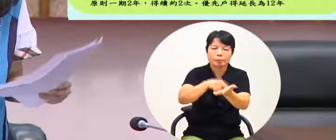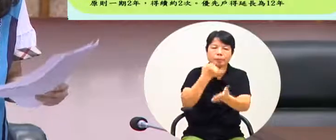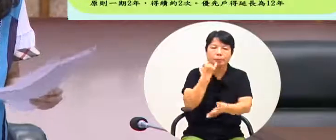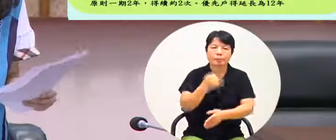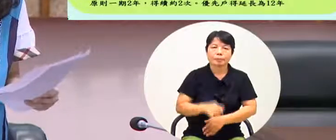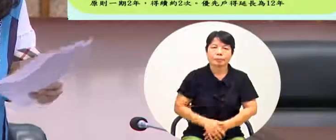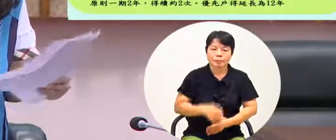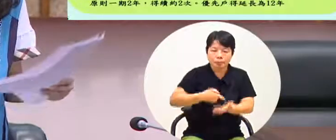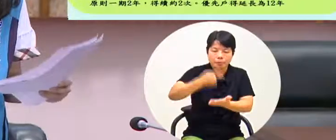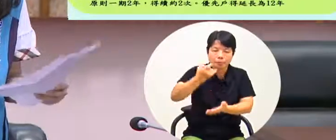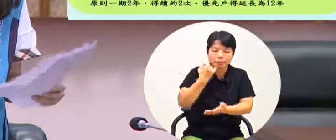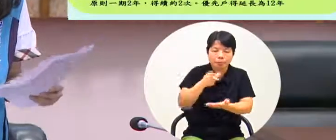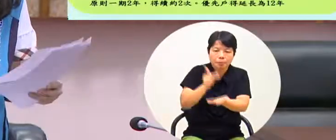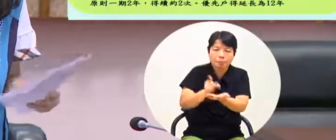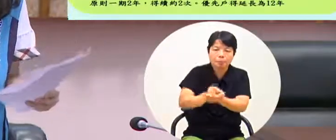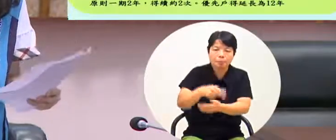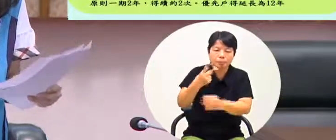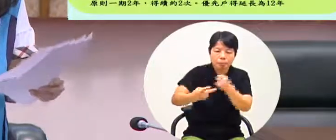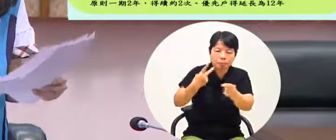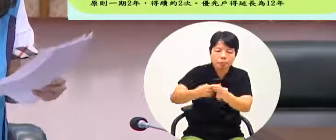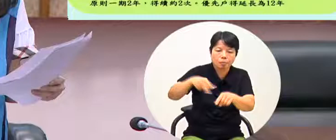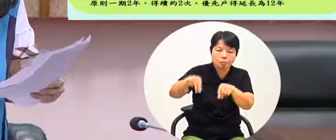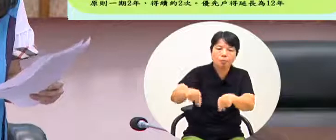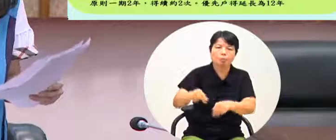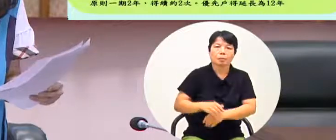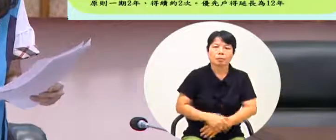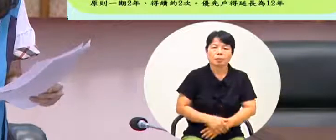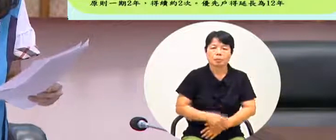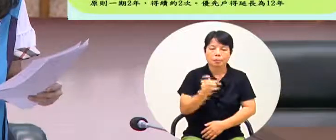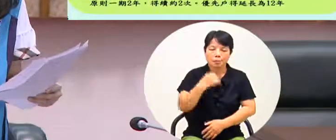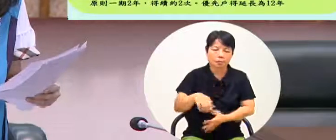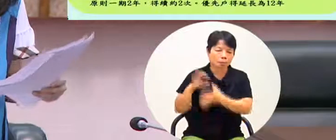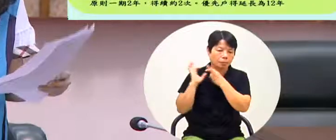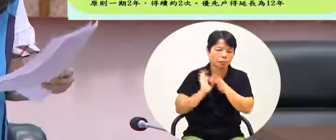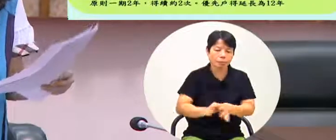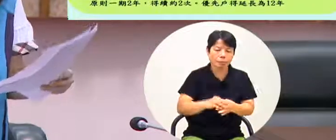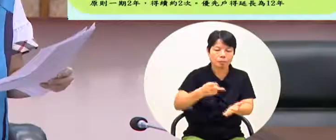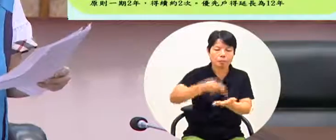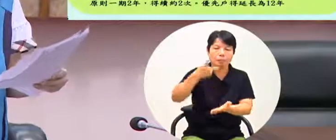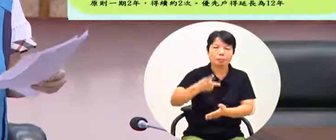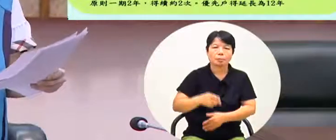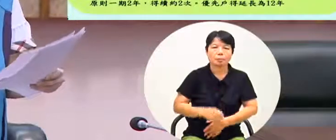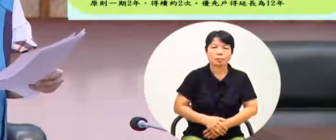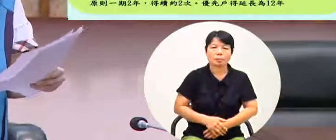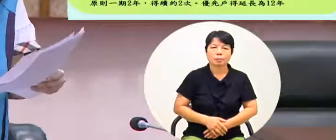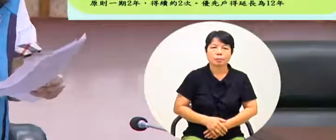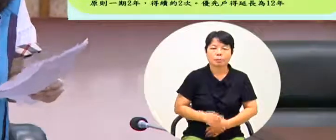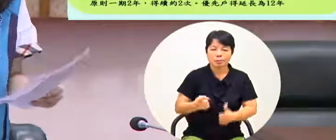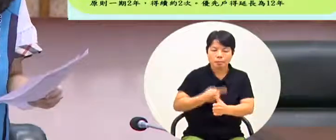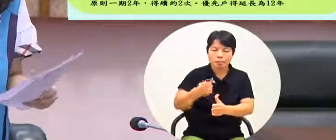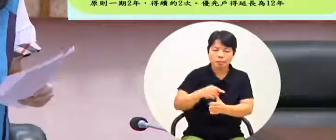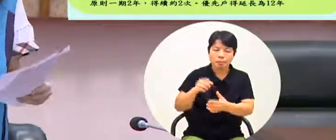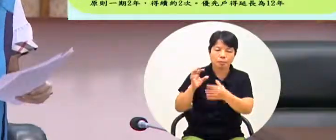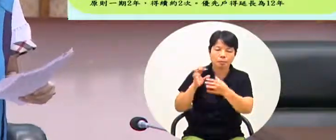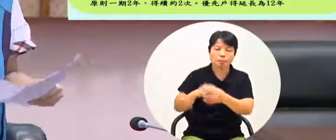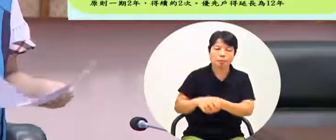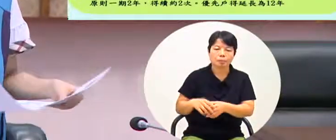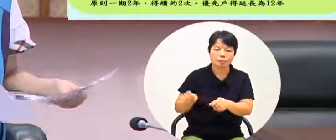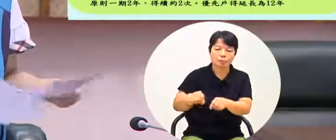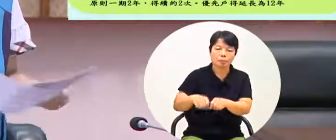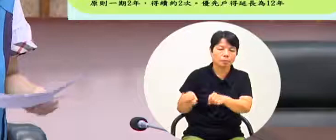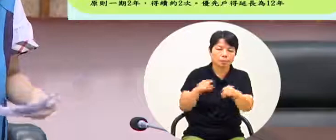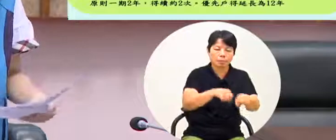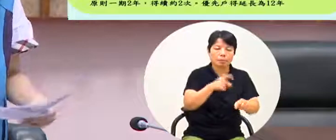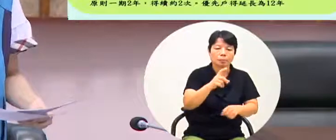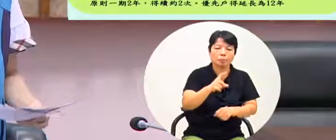那可以续约2次，优先可以延长到12年。那我们看看哦，大家别的